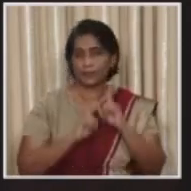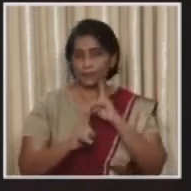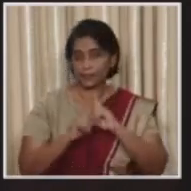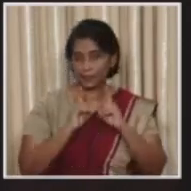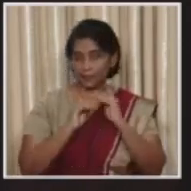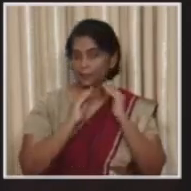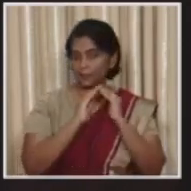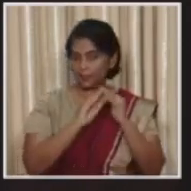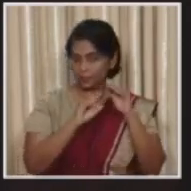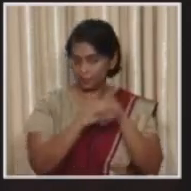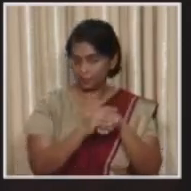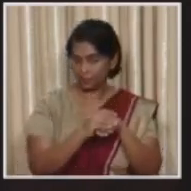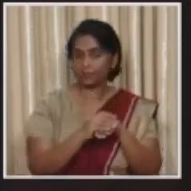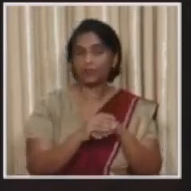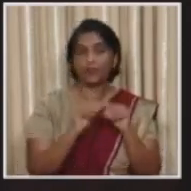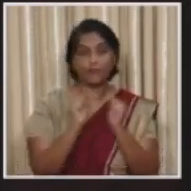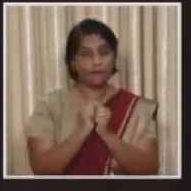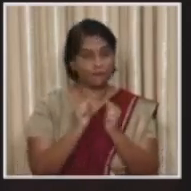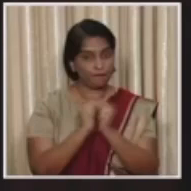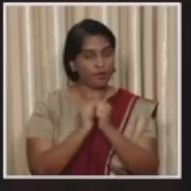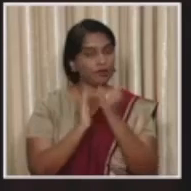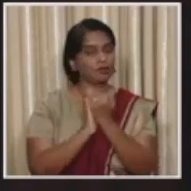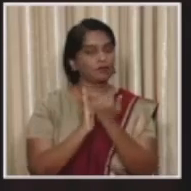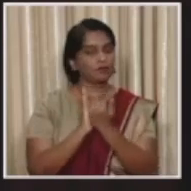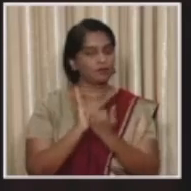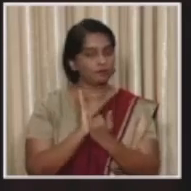අමාත්‍යංශයක වැඩ කටයුතු